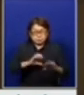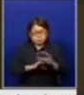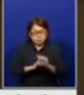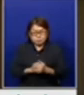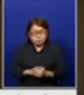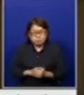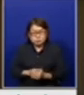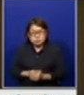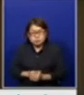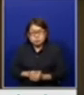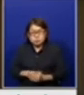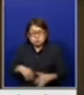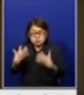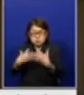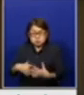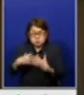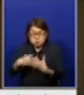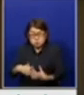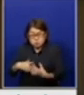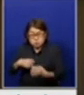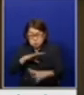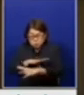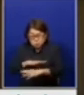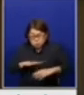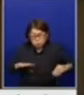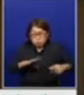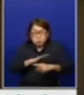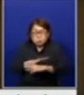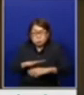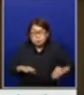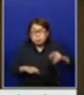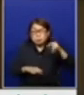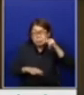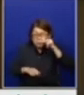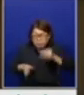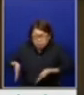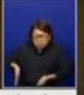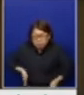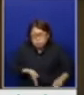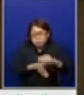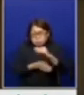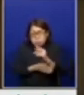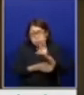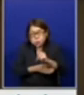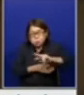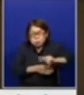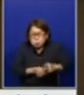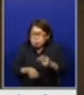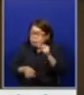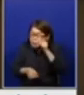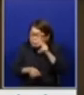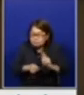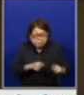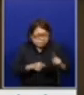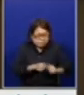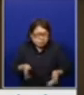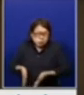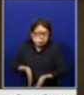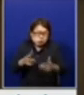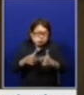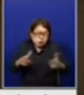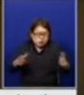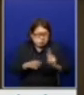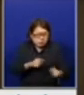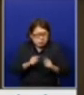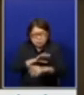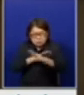ผันน้ำโขงเลยชีมูลป่าสักกกอิงน่านเจ้าพญาป่าสักไปกองท่าจีนถ้าหากโครงการดังกล่าวเนี่ยอาจจะใช้เงิน